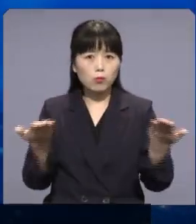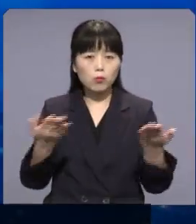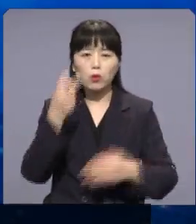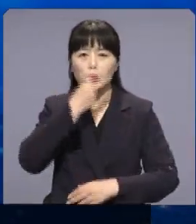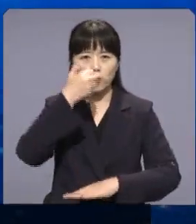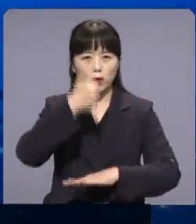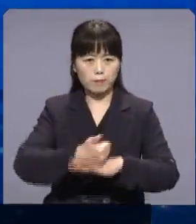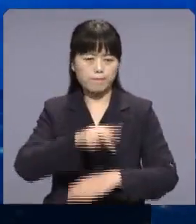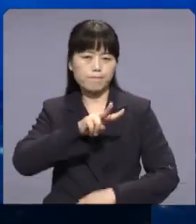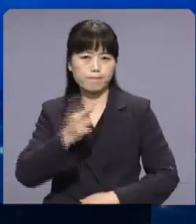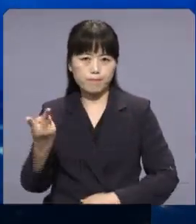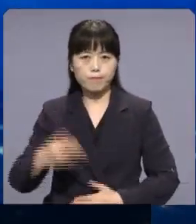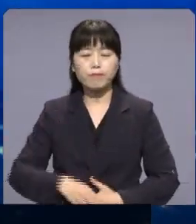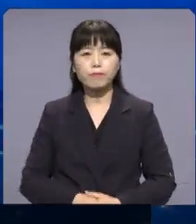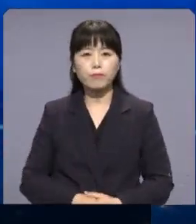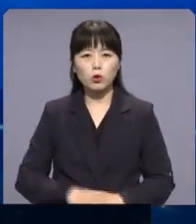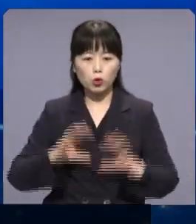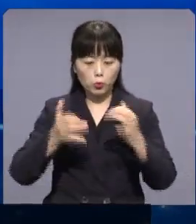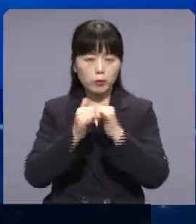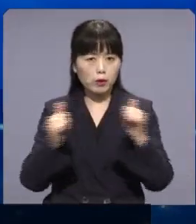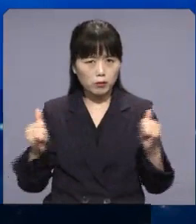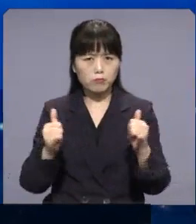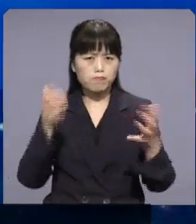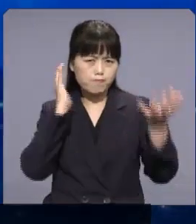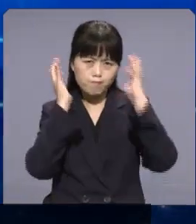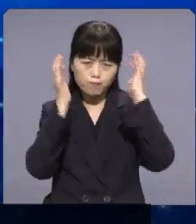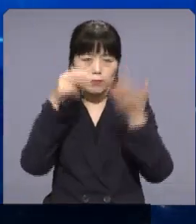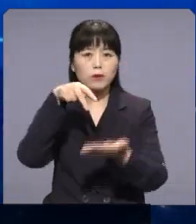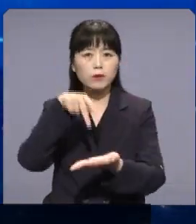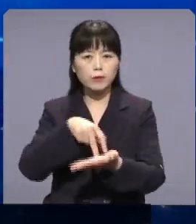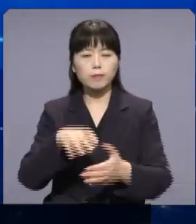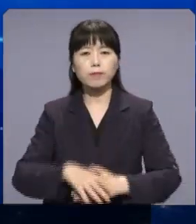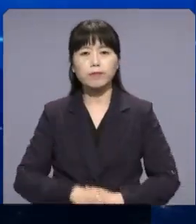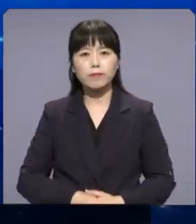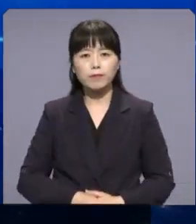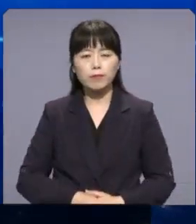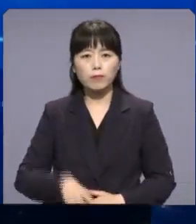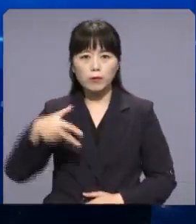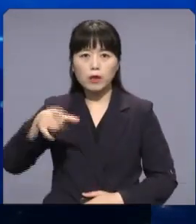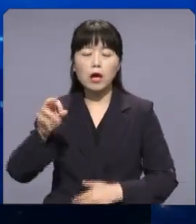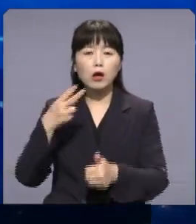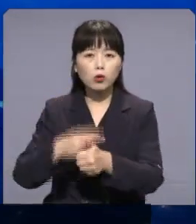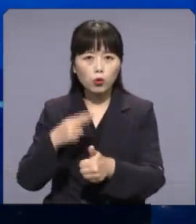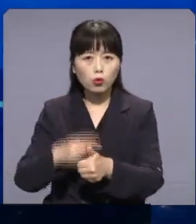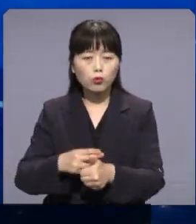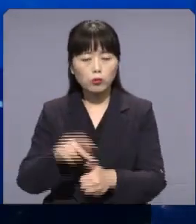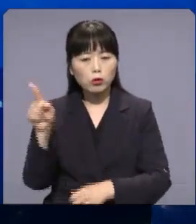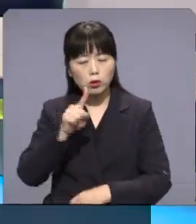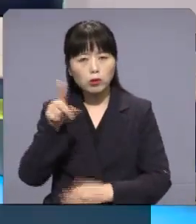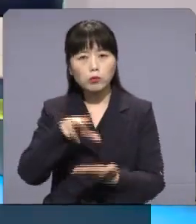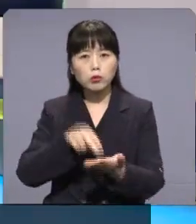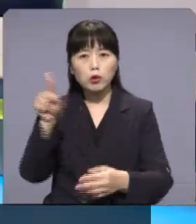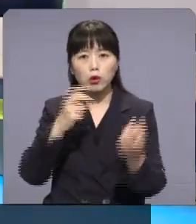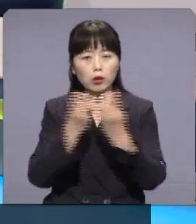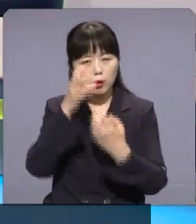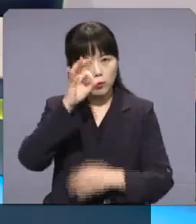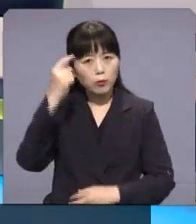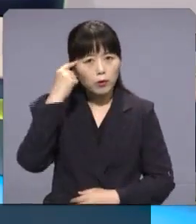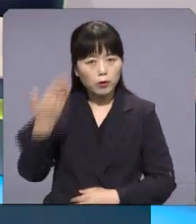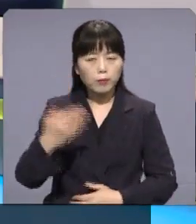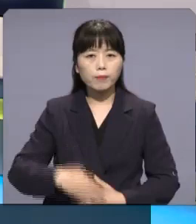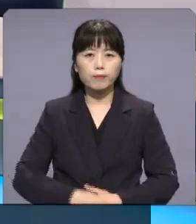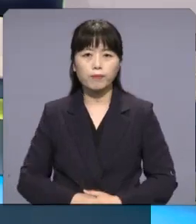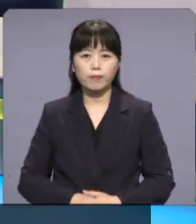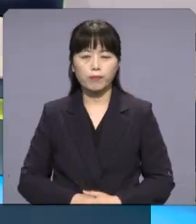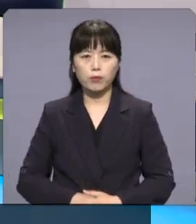수사 결과가 뒤집혔죠. 국민들 역시 혼란스러운 입장입니다. 먼저 장성철 교수님, 이 사안 어떻게 보고 계십니까? 저 상당히 심각하게